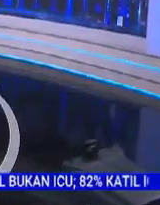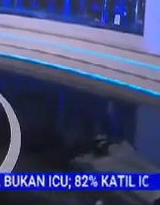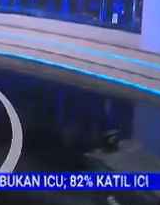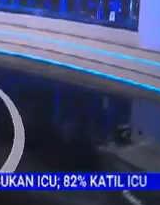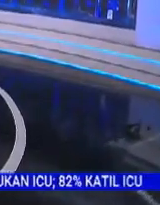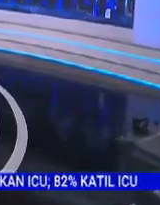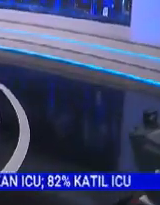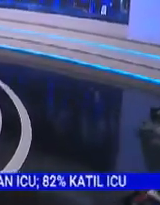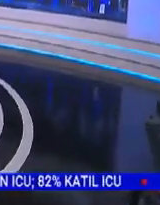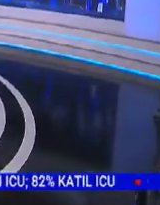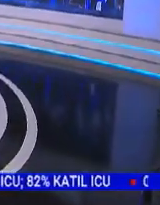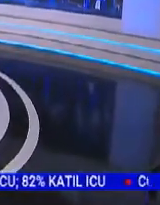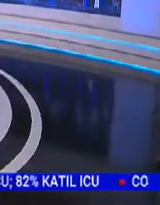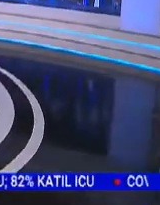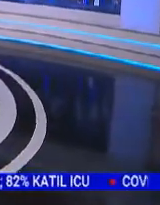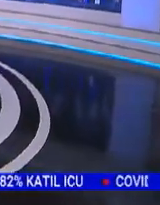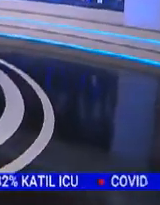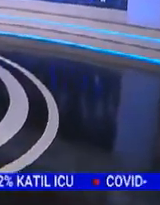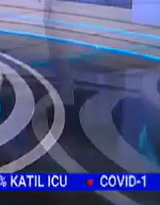tingkat